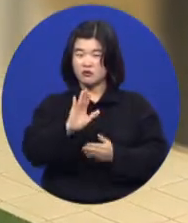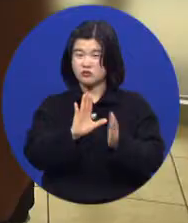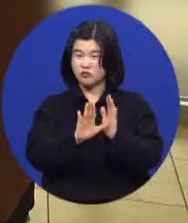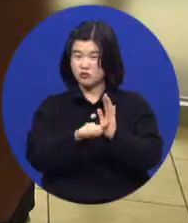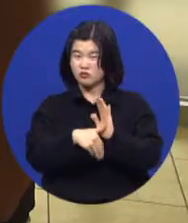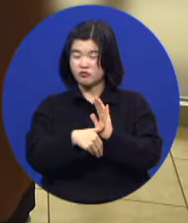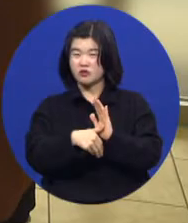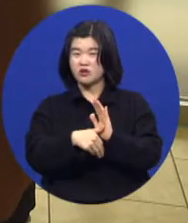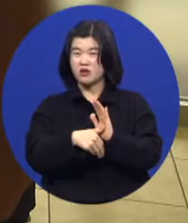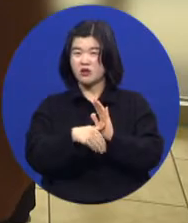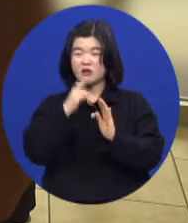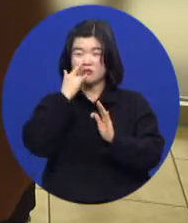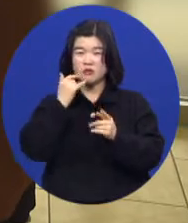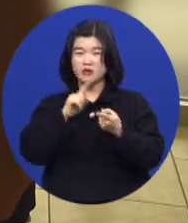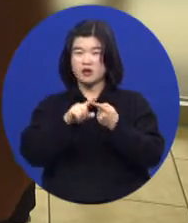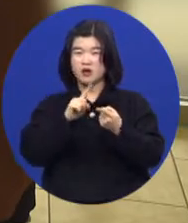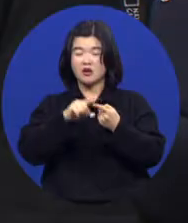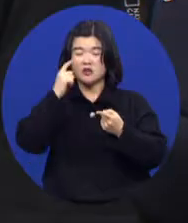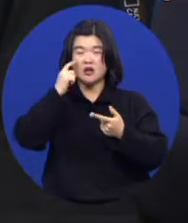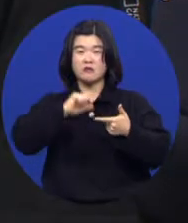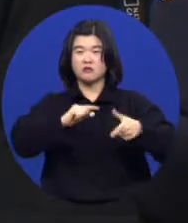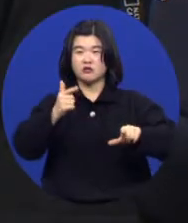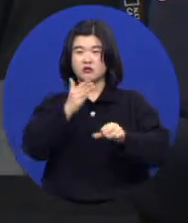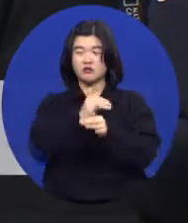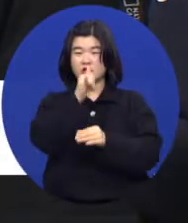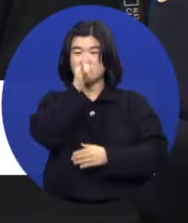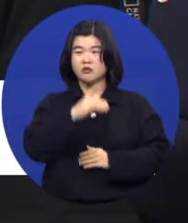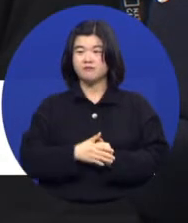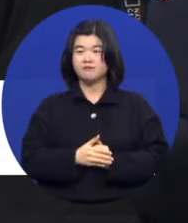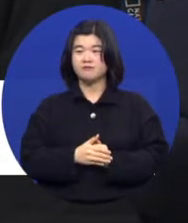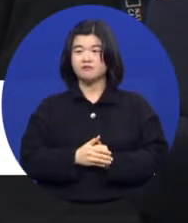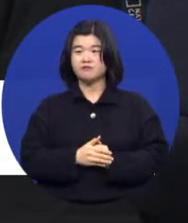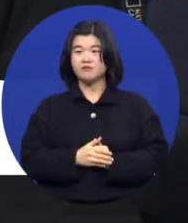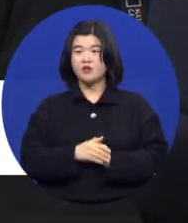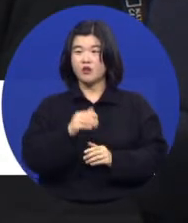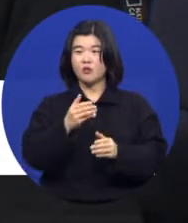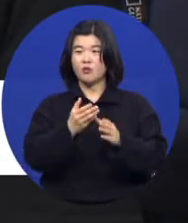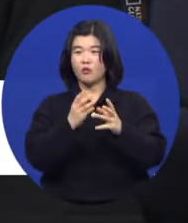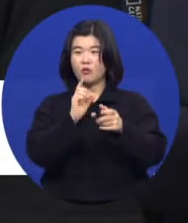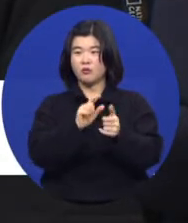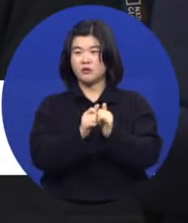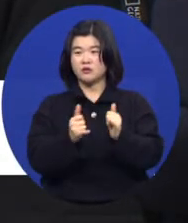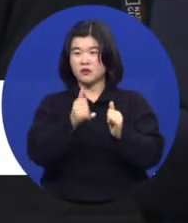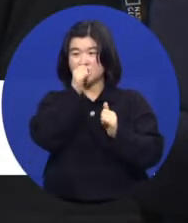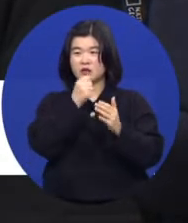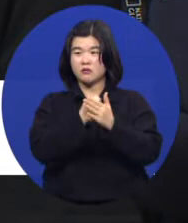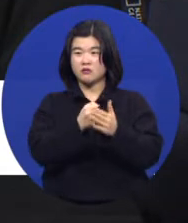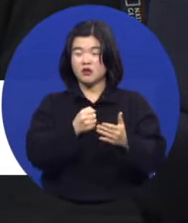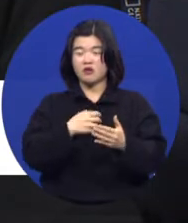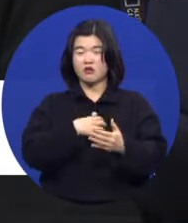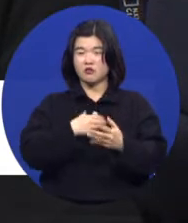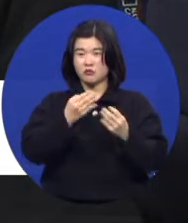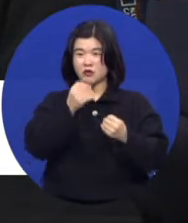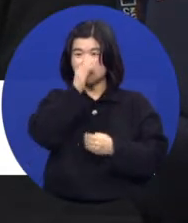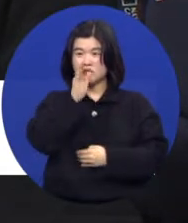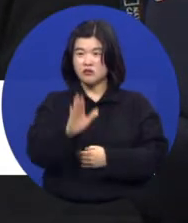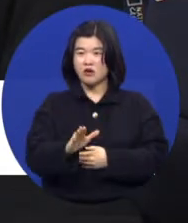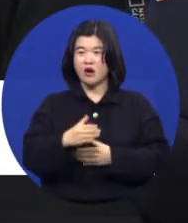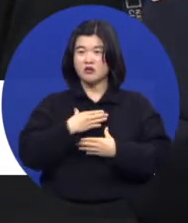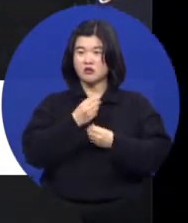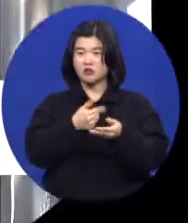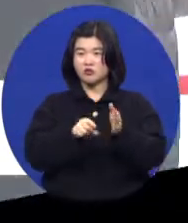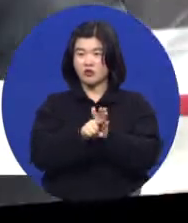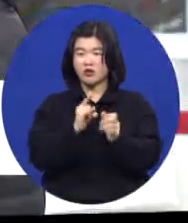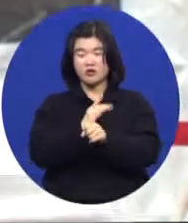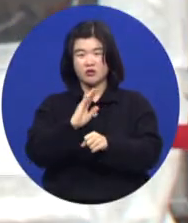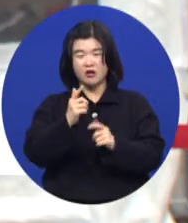놓고 학부모들의 의견은 엇갈립니다. 이렇게 많이 나오니까 좀 걱정을 많이 드는데 정말 안전을 위해서 해야 되는 게 아닌가